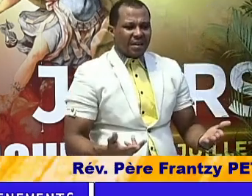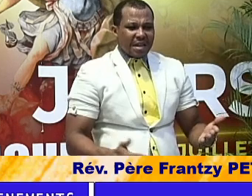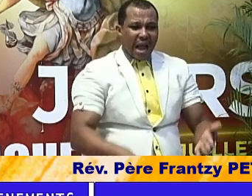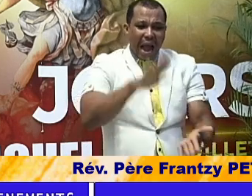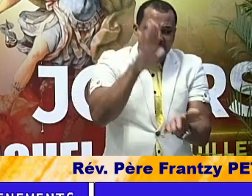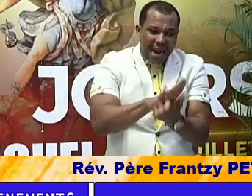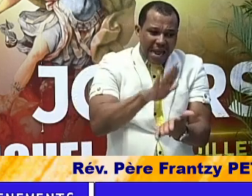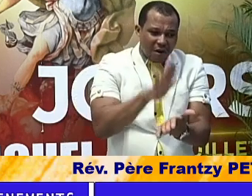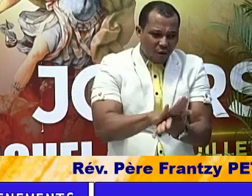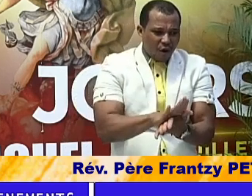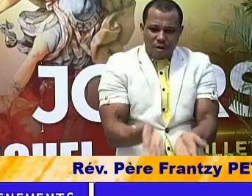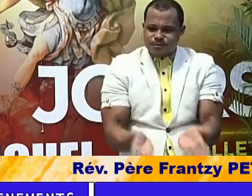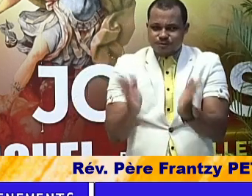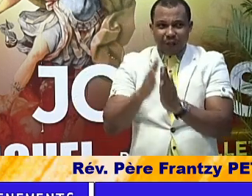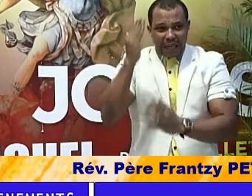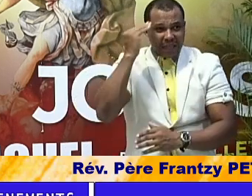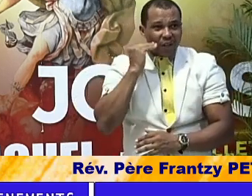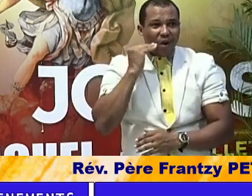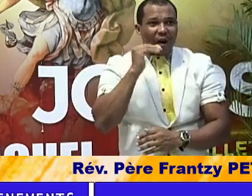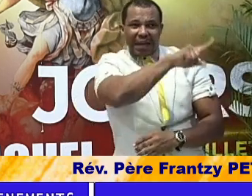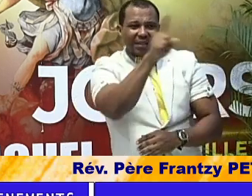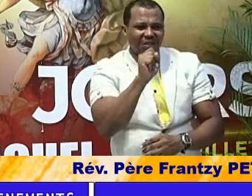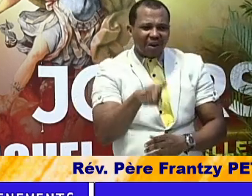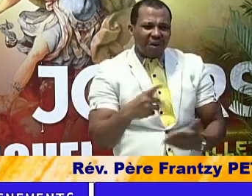L'école yo doit poser tête aux questions.